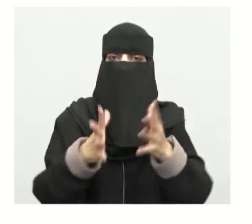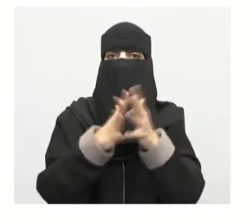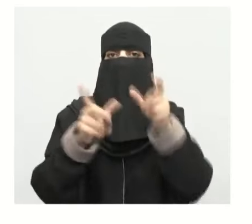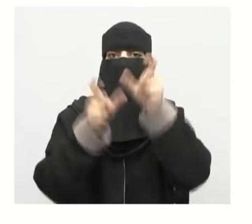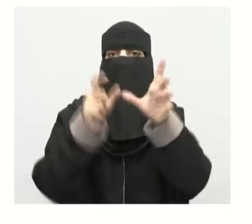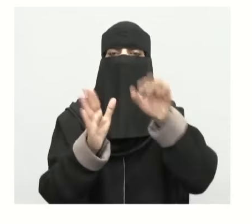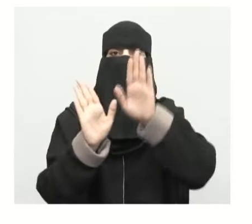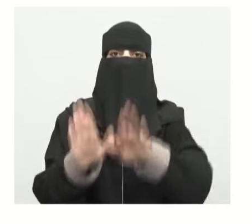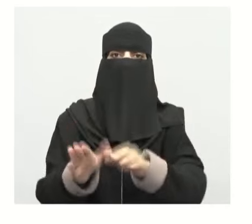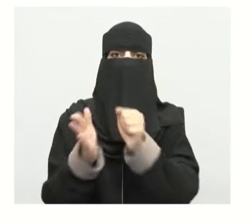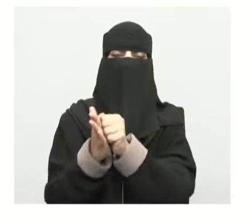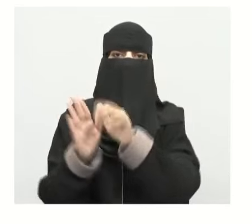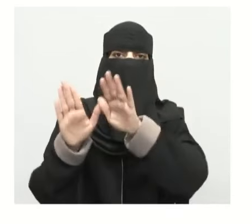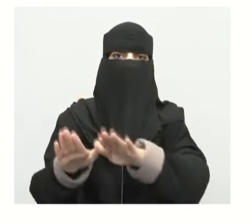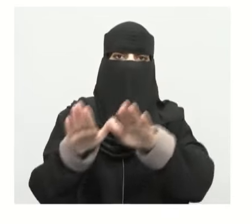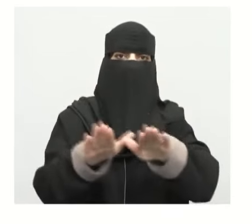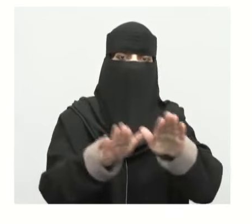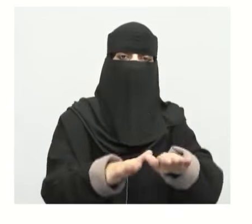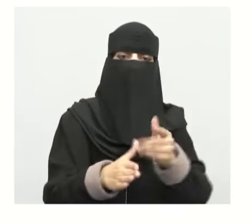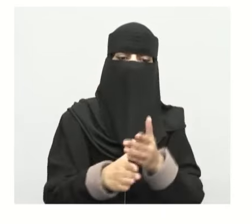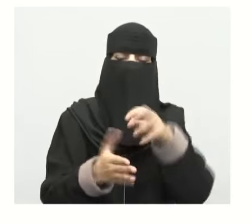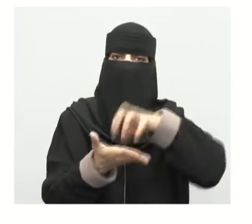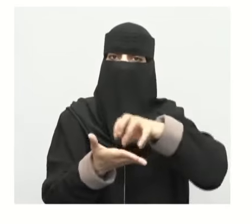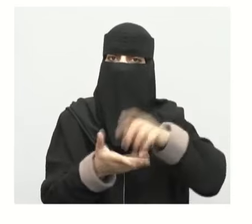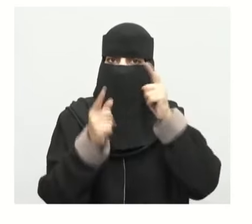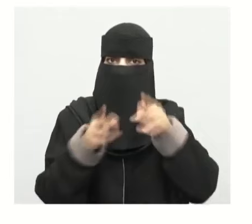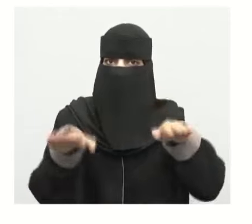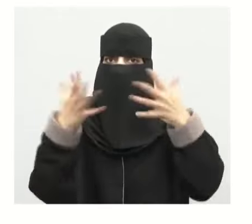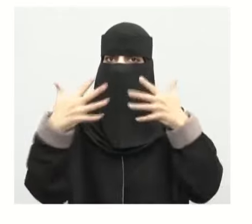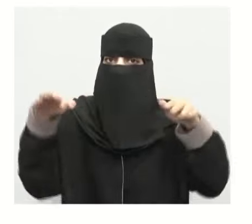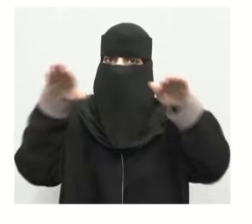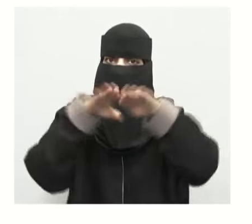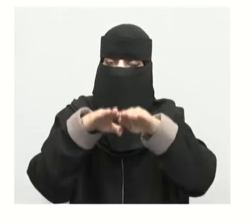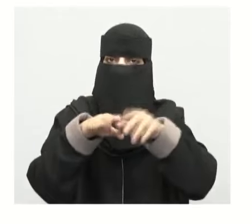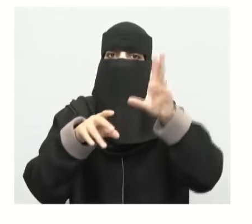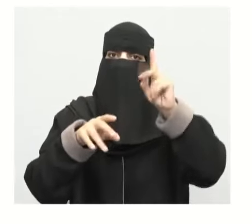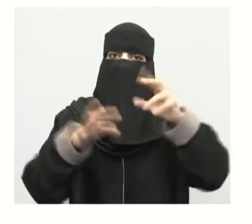والمطيري السكان في المناطق المعتدله